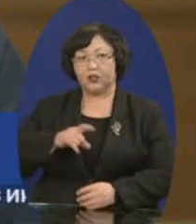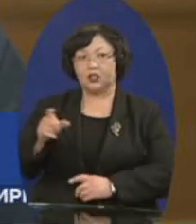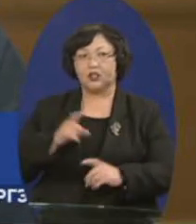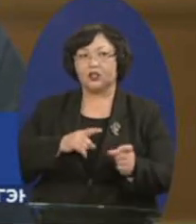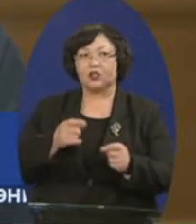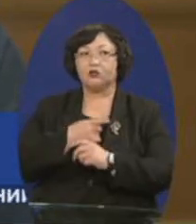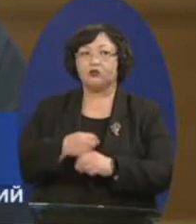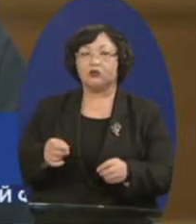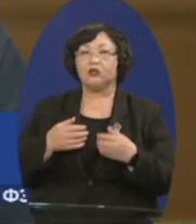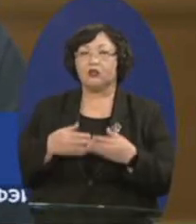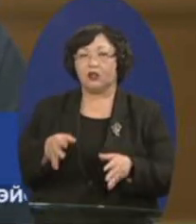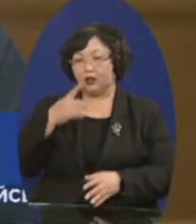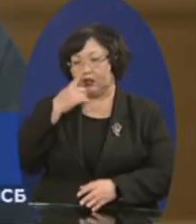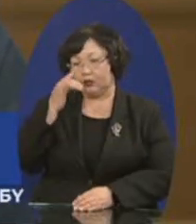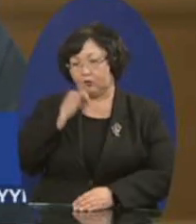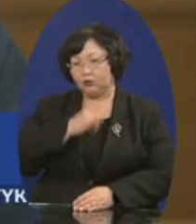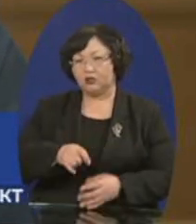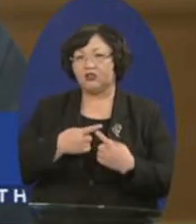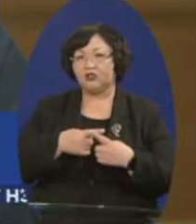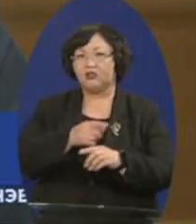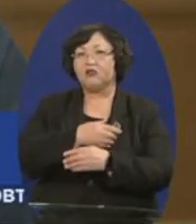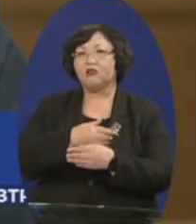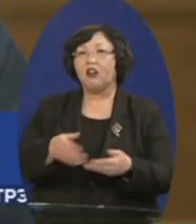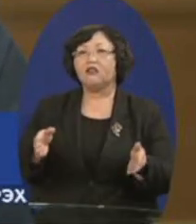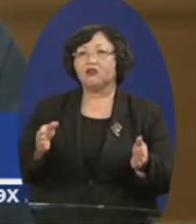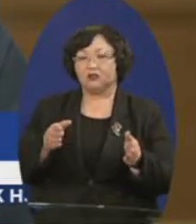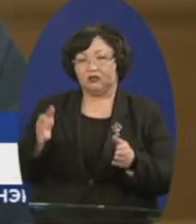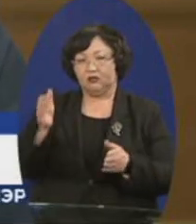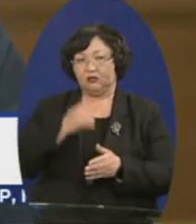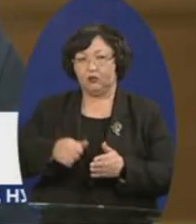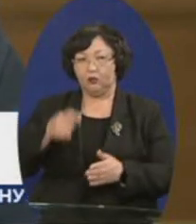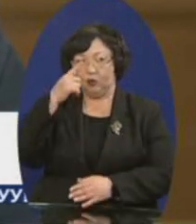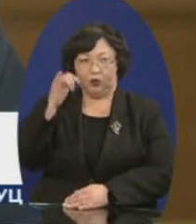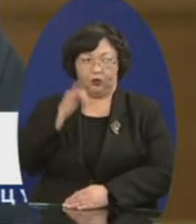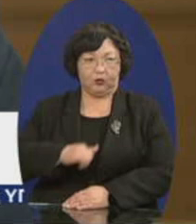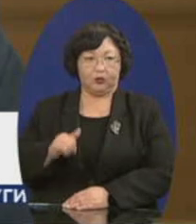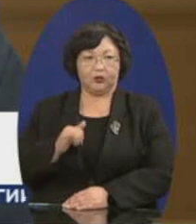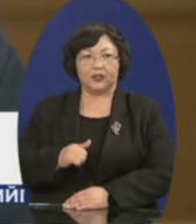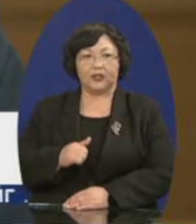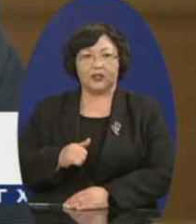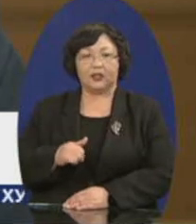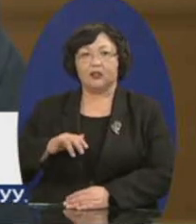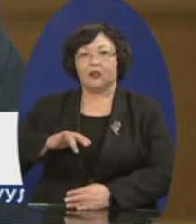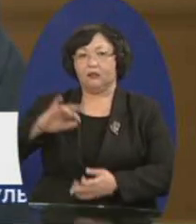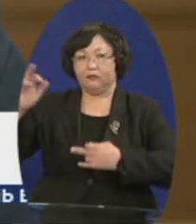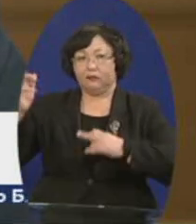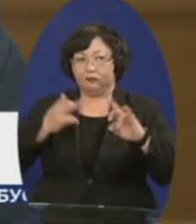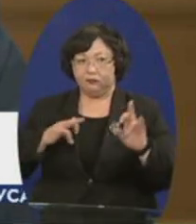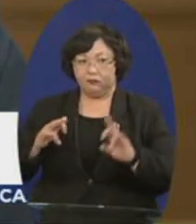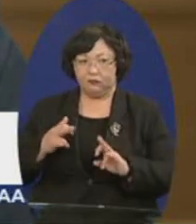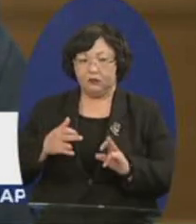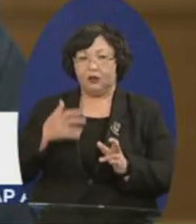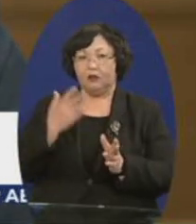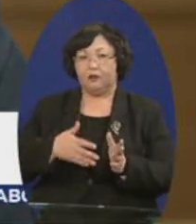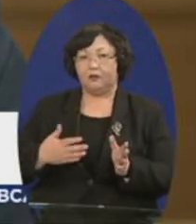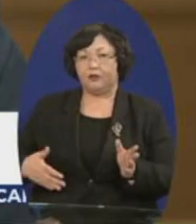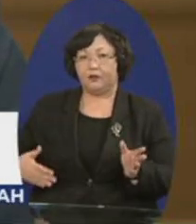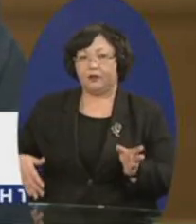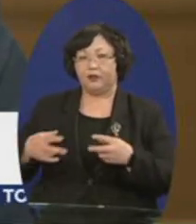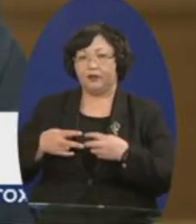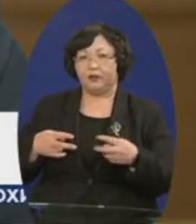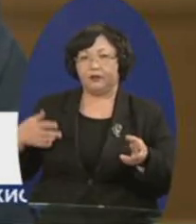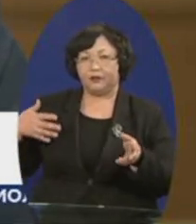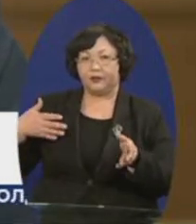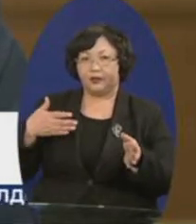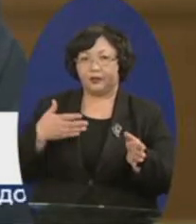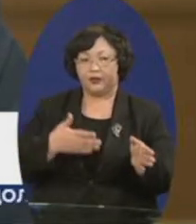нэгдлээ. Урд хил нэгдсэн. Гэх мэтчлэнтэй холбоотой үндсэндээ Монгол улсын одоо бүх одоо агарын болон газрын хилүүд, бомбтууд,